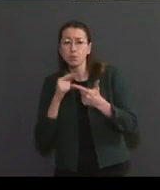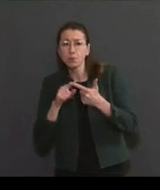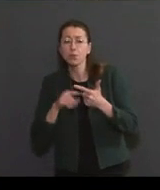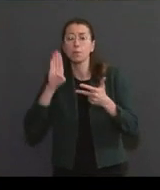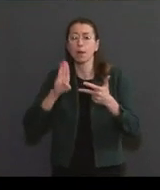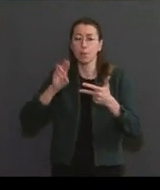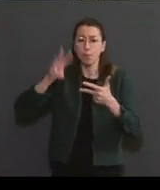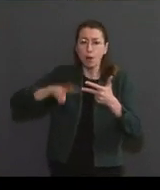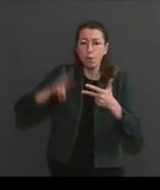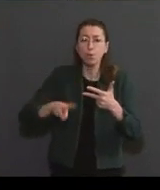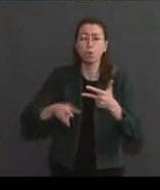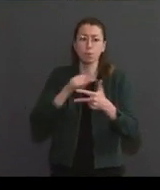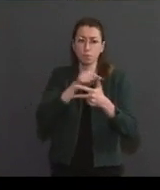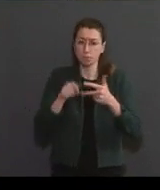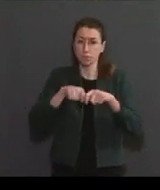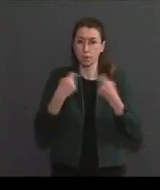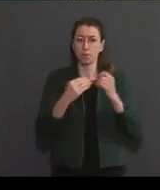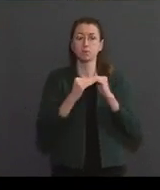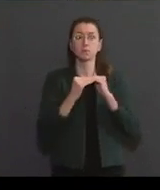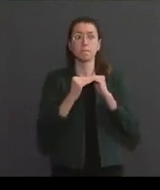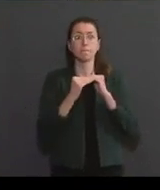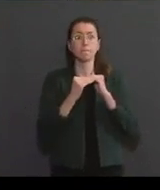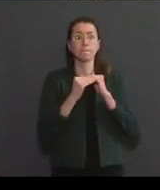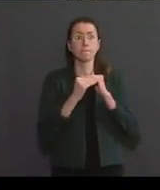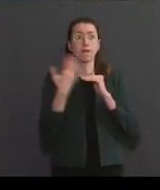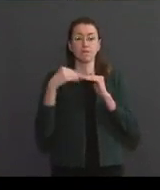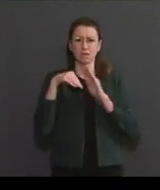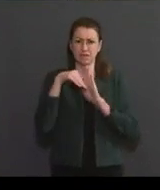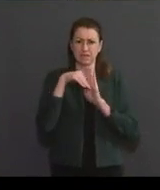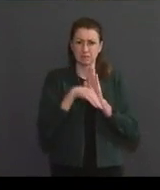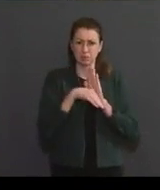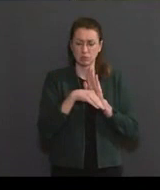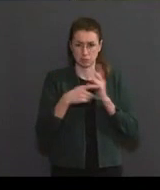une stagnation dans les chiffres. Il n'y a plus de diminution.